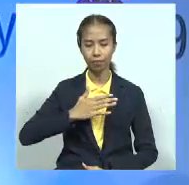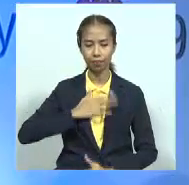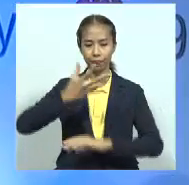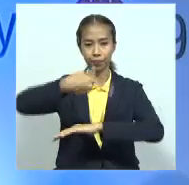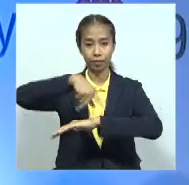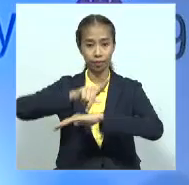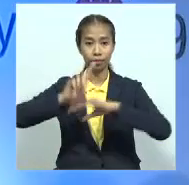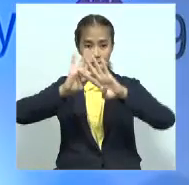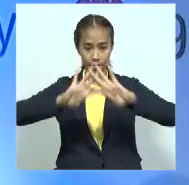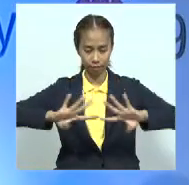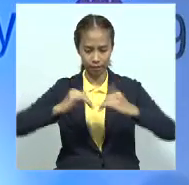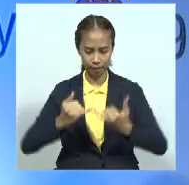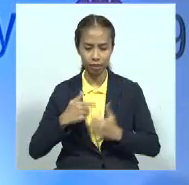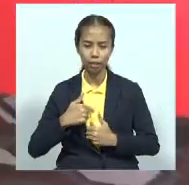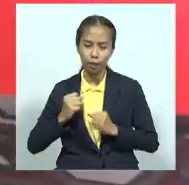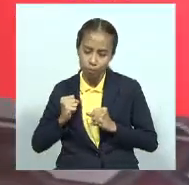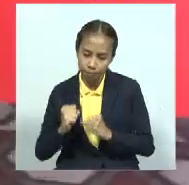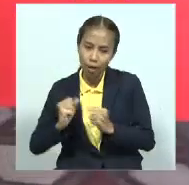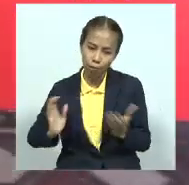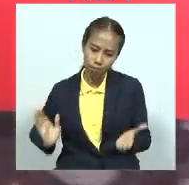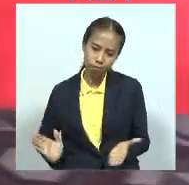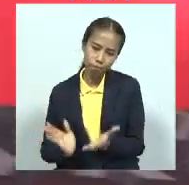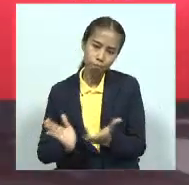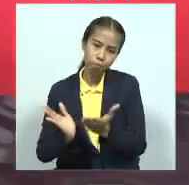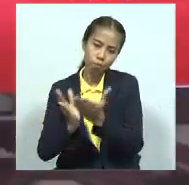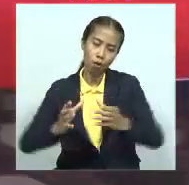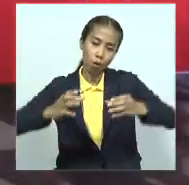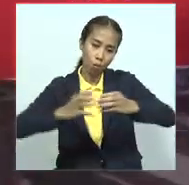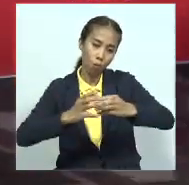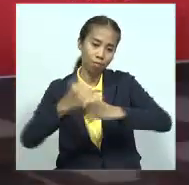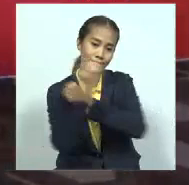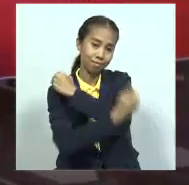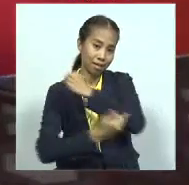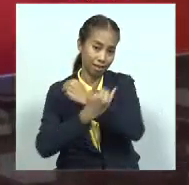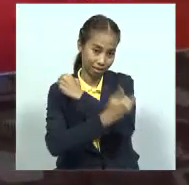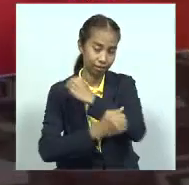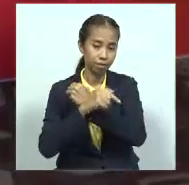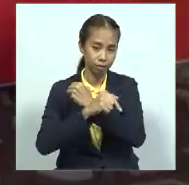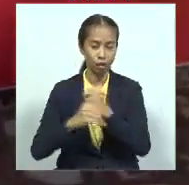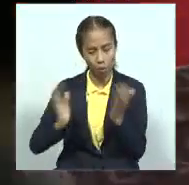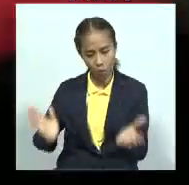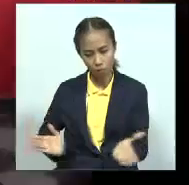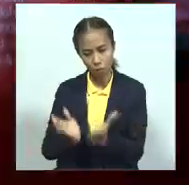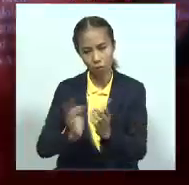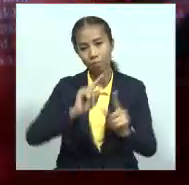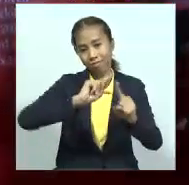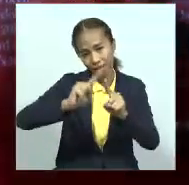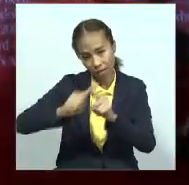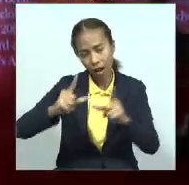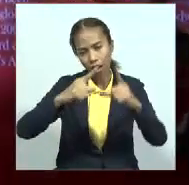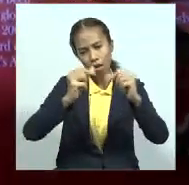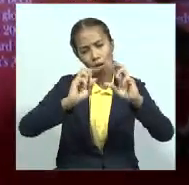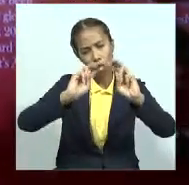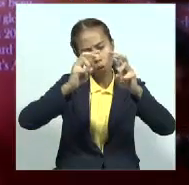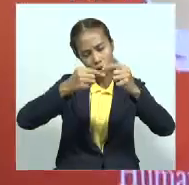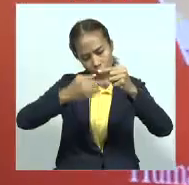ธานอาเซียนได้พยายามขับเคลื่อนความเป็นหุ้นส่วนของกลุ่มประเทศอาเซียนส่งเสริมให้ผลักดันในทุกเรื่องทุกมิติ